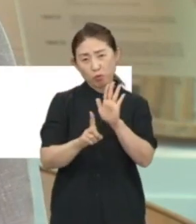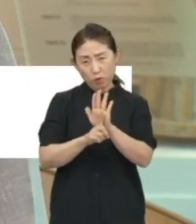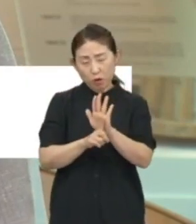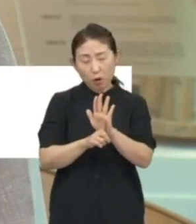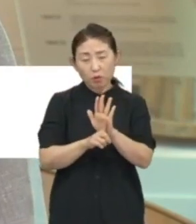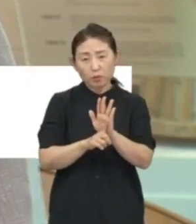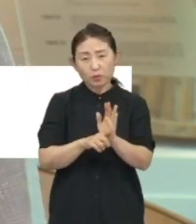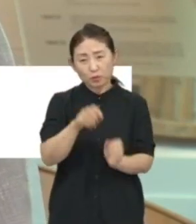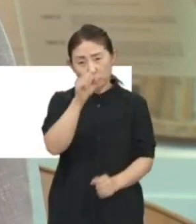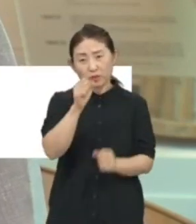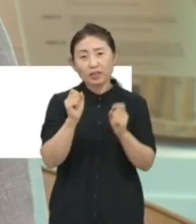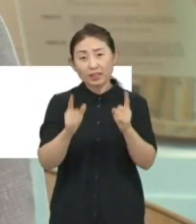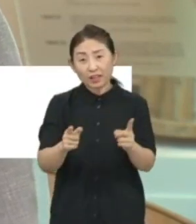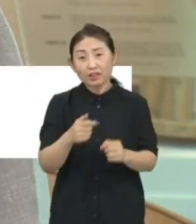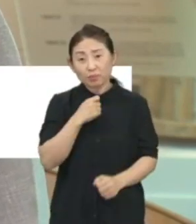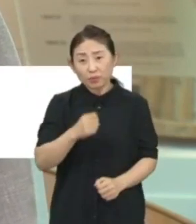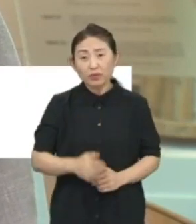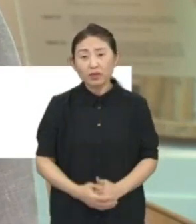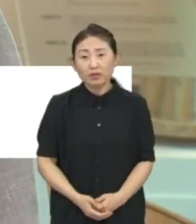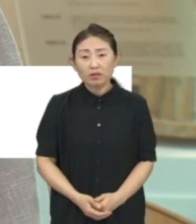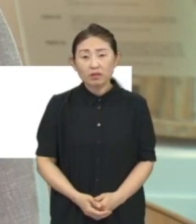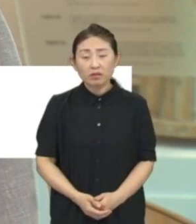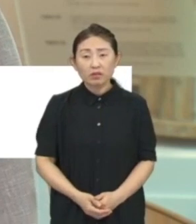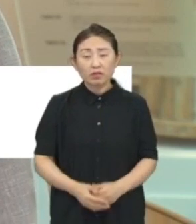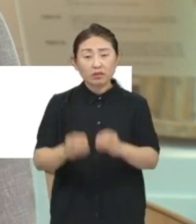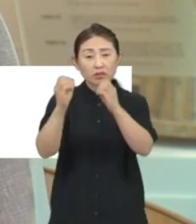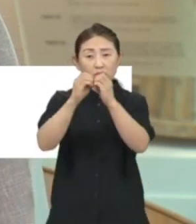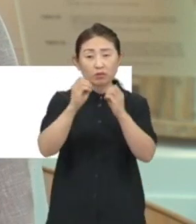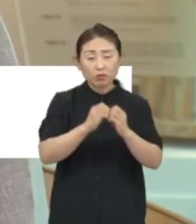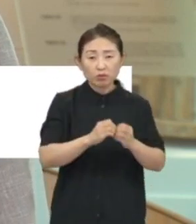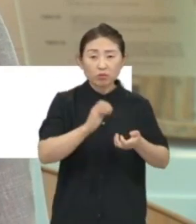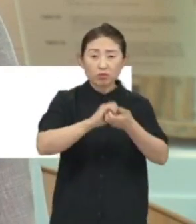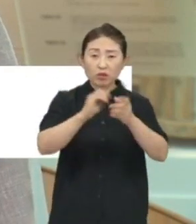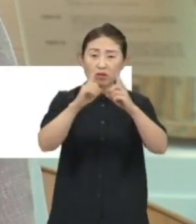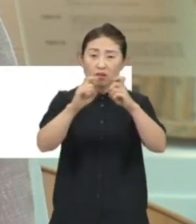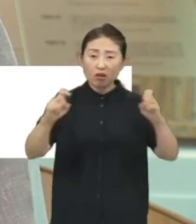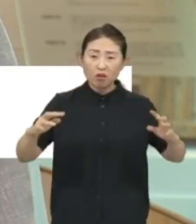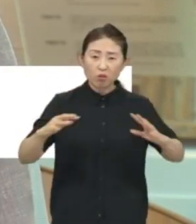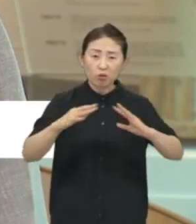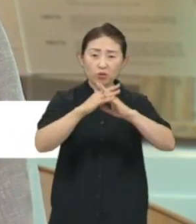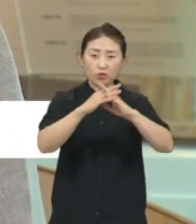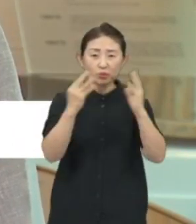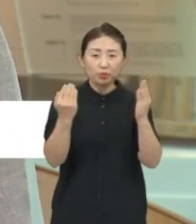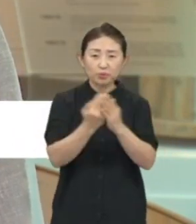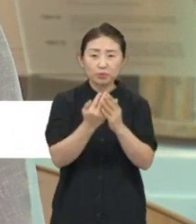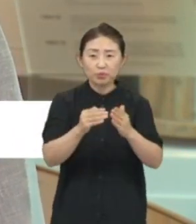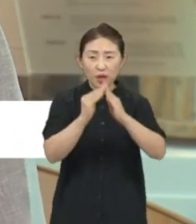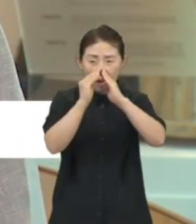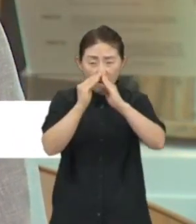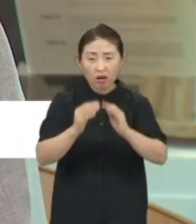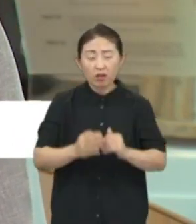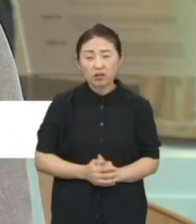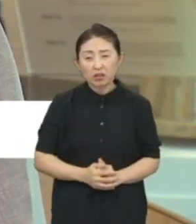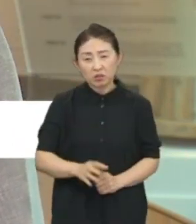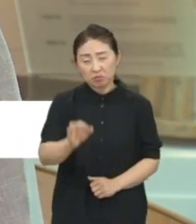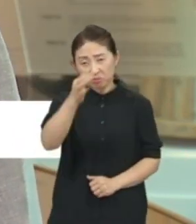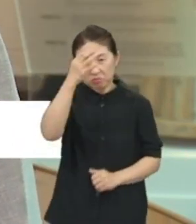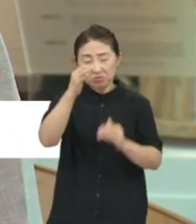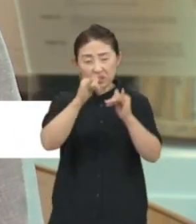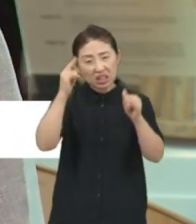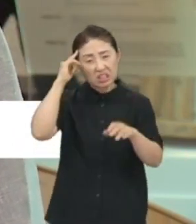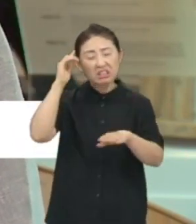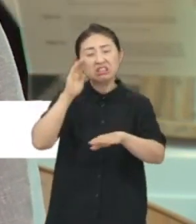하는 바람입니다. 전통 건축의 완성 그리고 우리 선대 장인들의 깊은